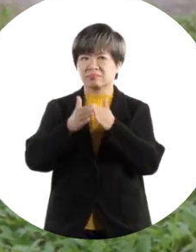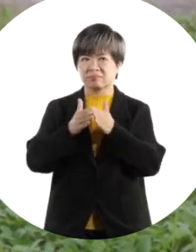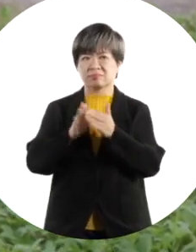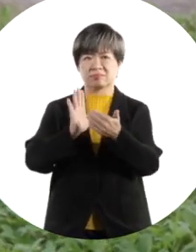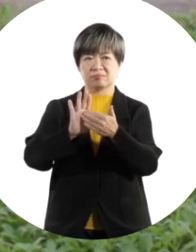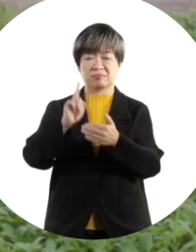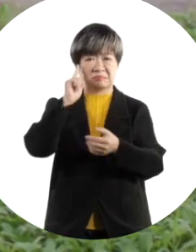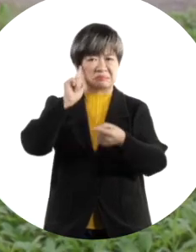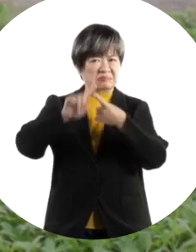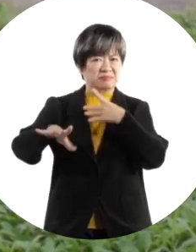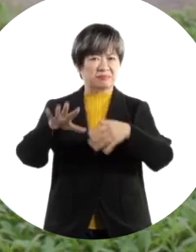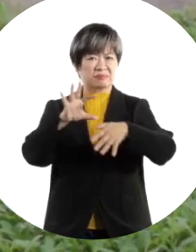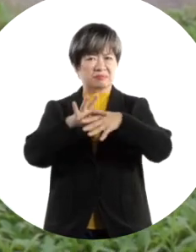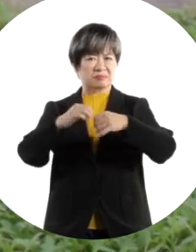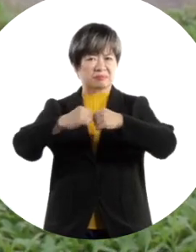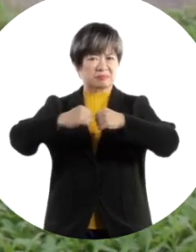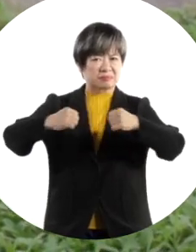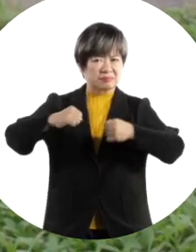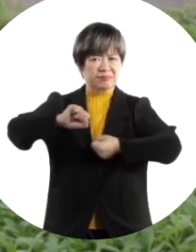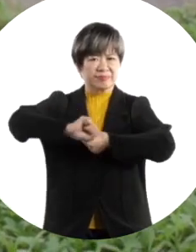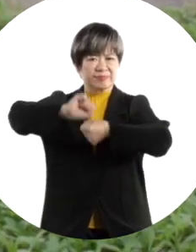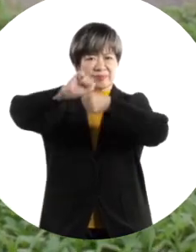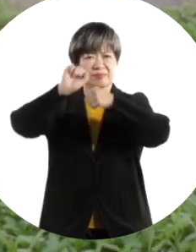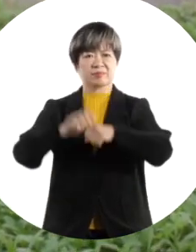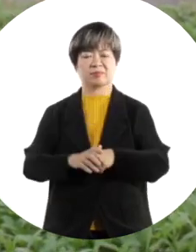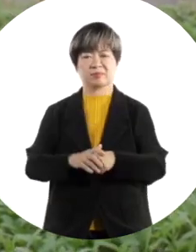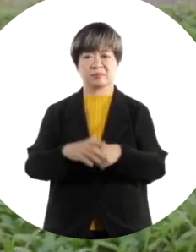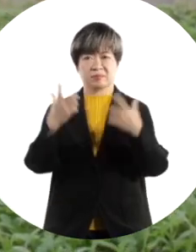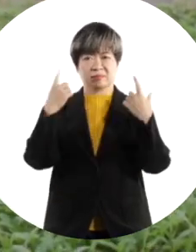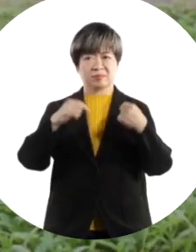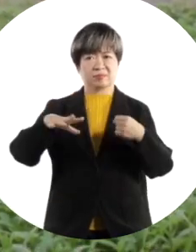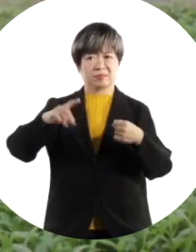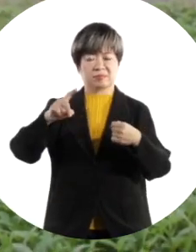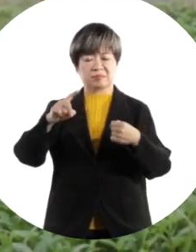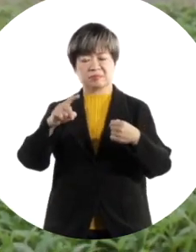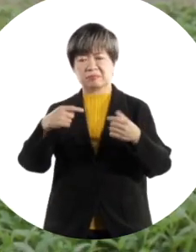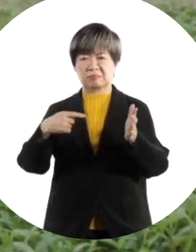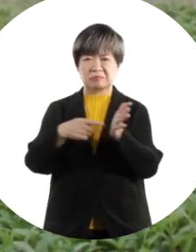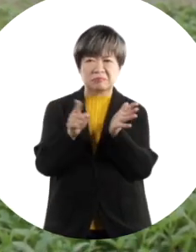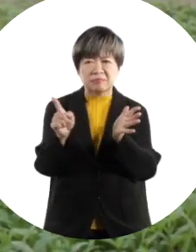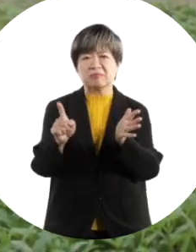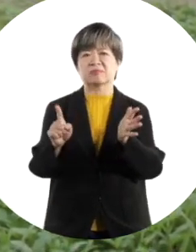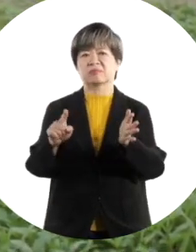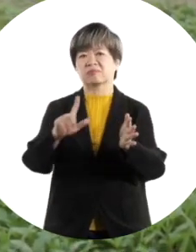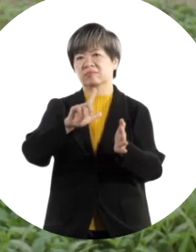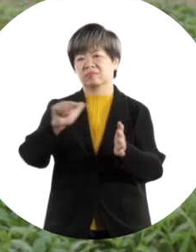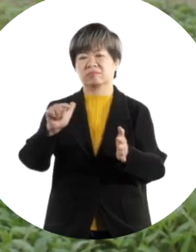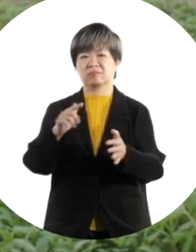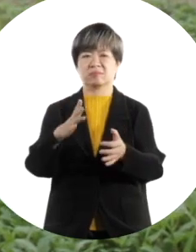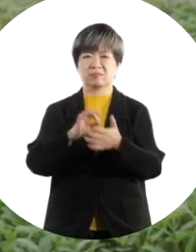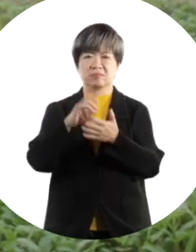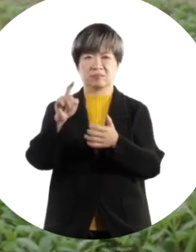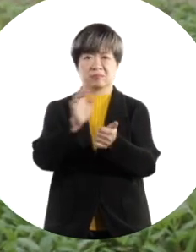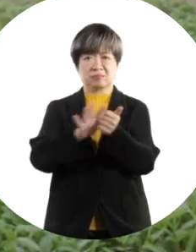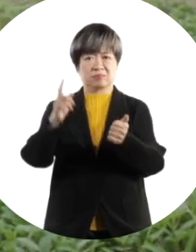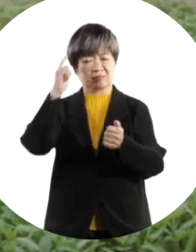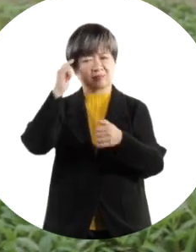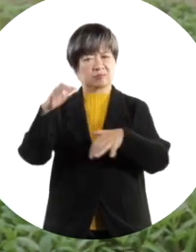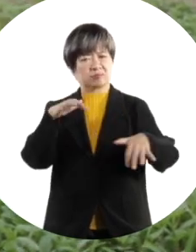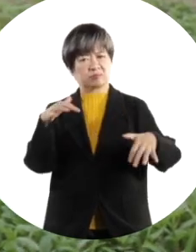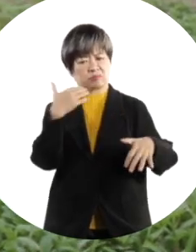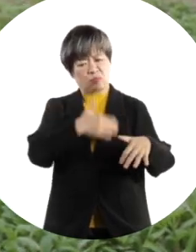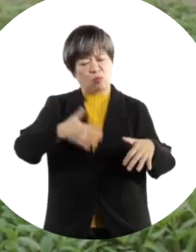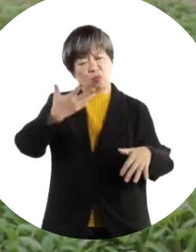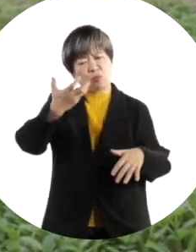避免意外的肌肉张力增加、原始反射的促进，这两个问题都会导致脑麻者产生身